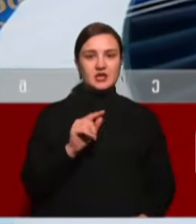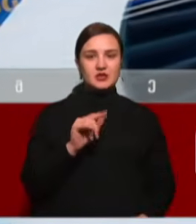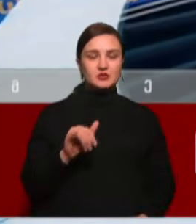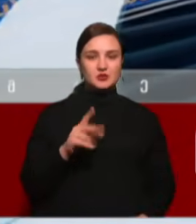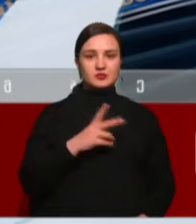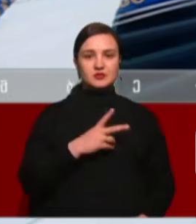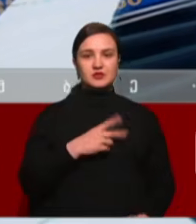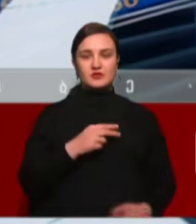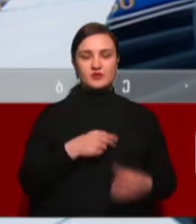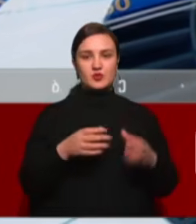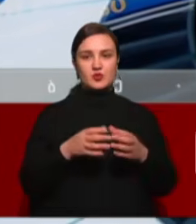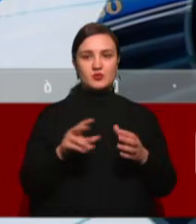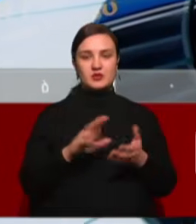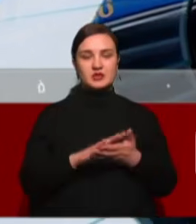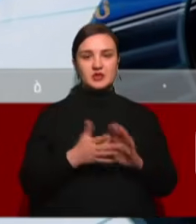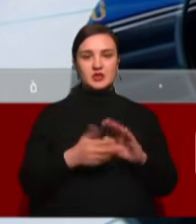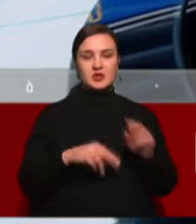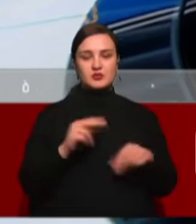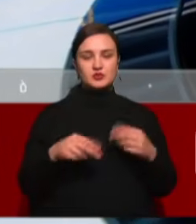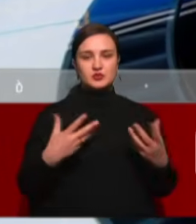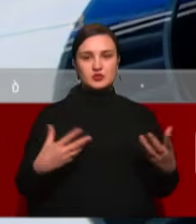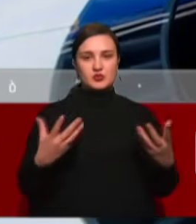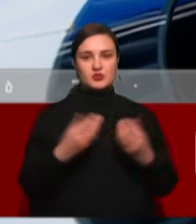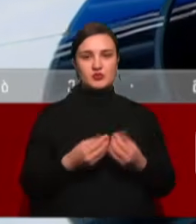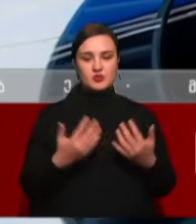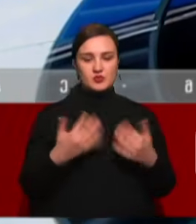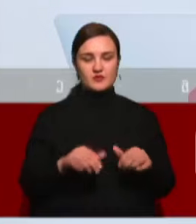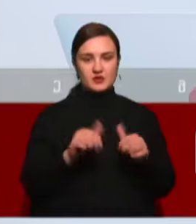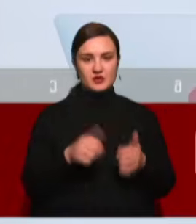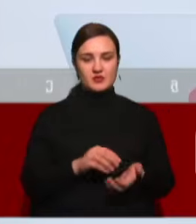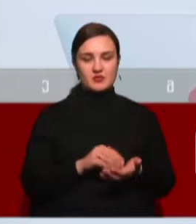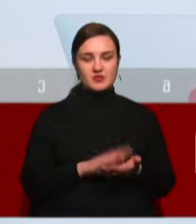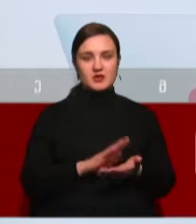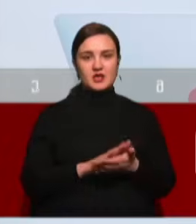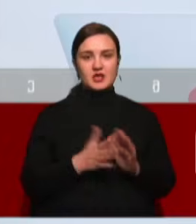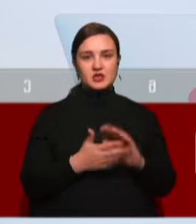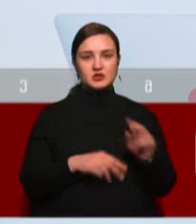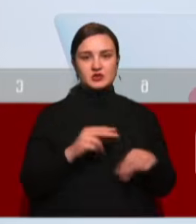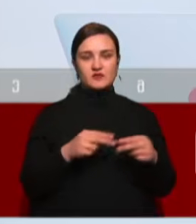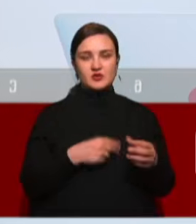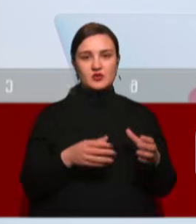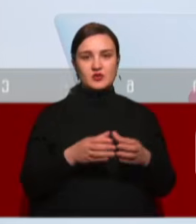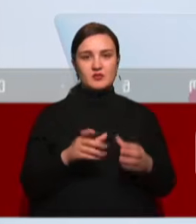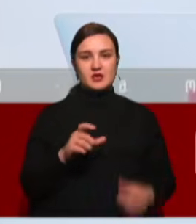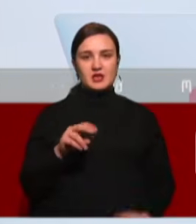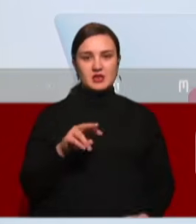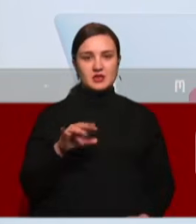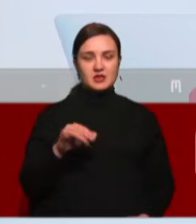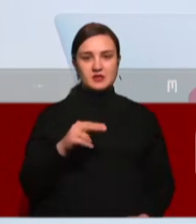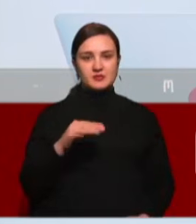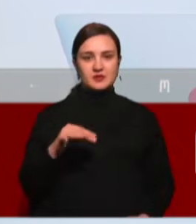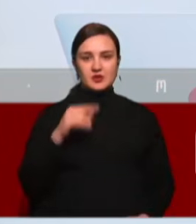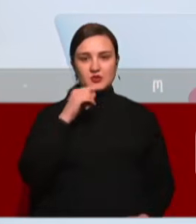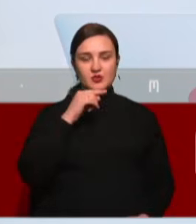საკონსულტაციო კომპანიას შორის თანამშრომლობის მემორანდუმი უკვე გაფორმებულია. ხელშეკრულების საფუძველზე კომპანია LDP პროექტის